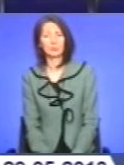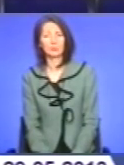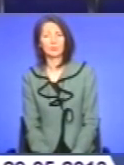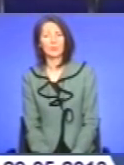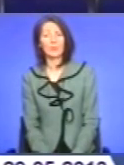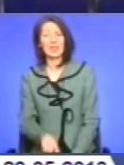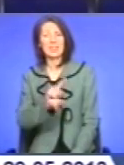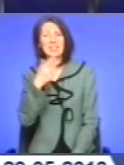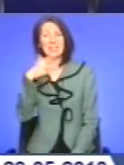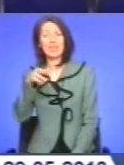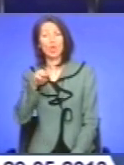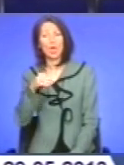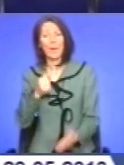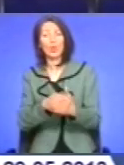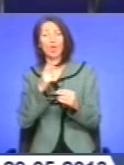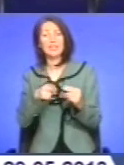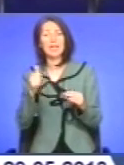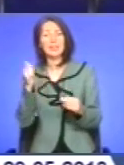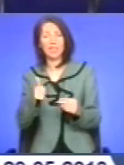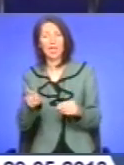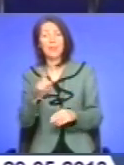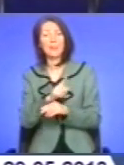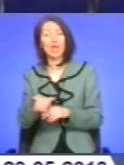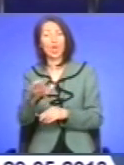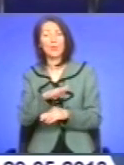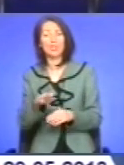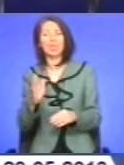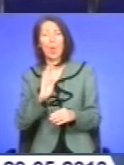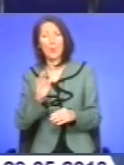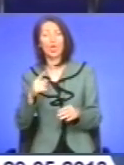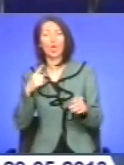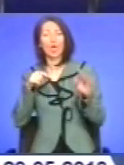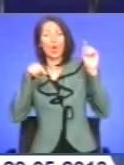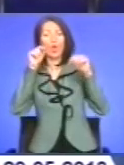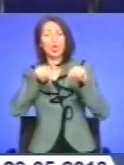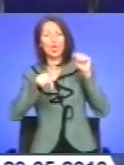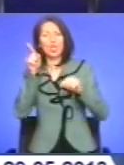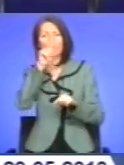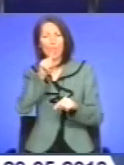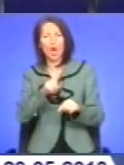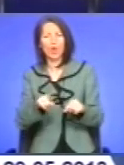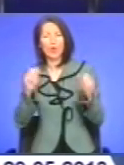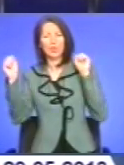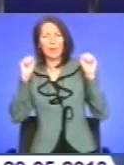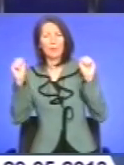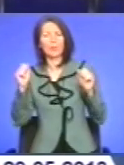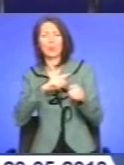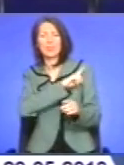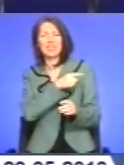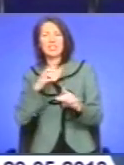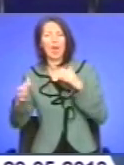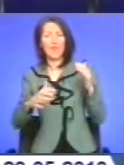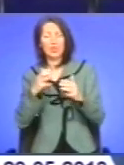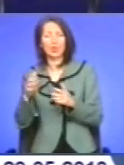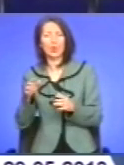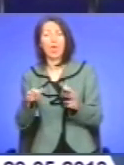З 30 травня і до кінця тижня на Тернопільщині пануватимуть дощі, грози, шквальне посилення вітру. На погоду впливатиме